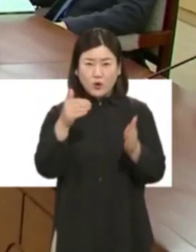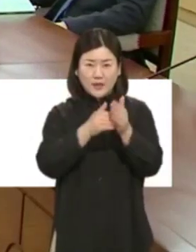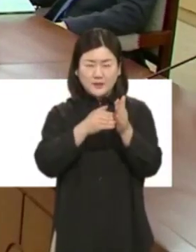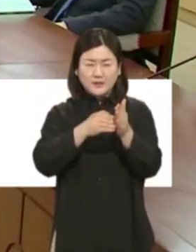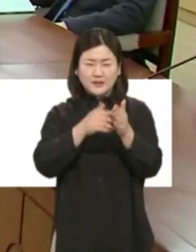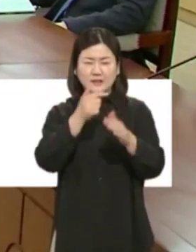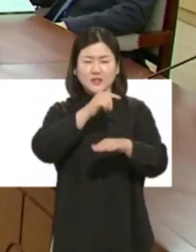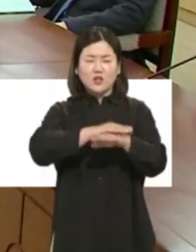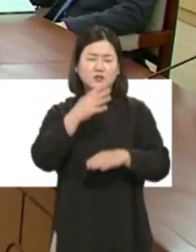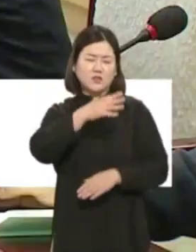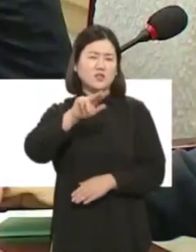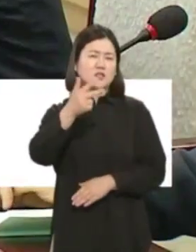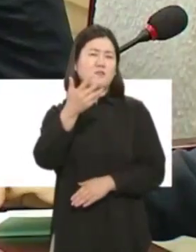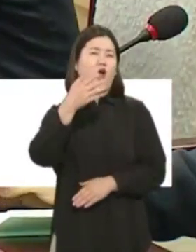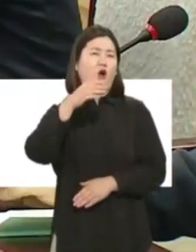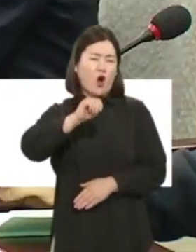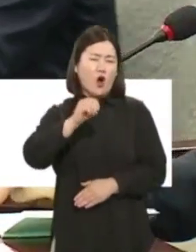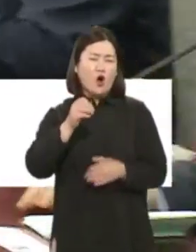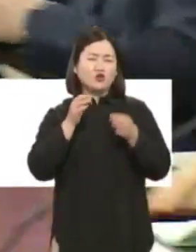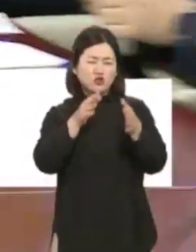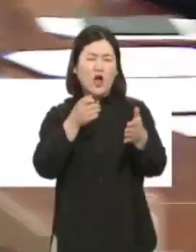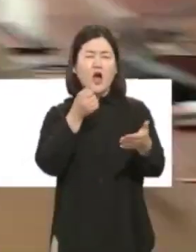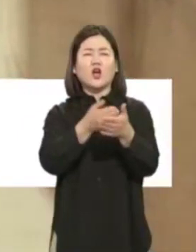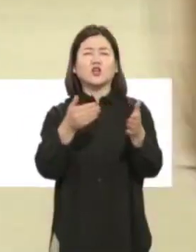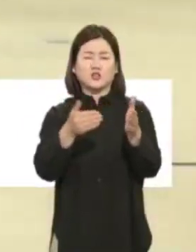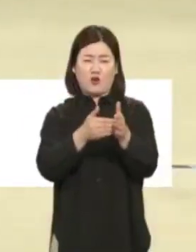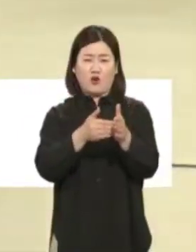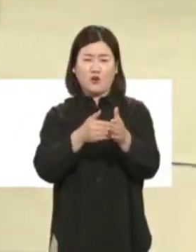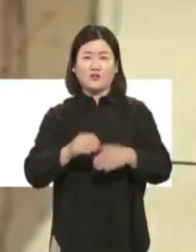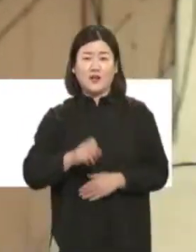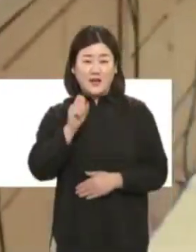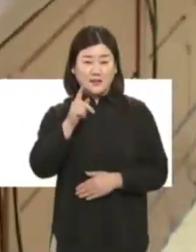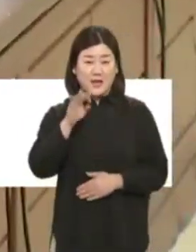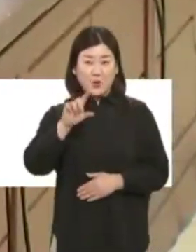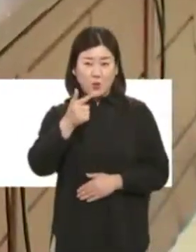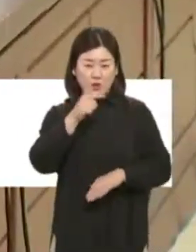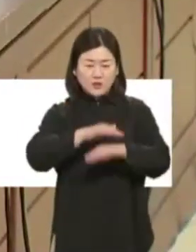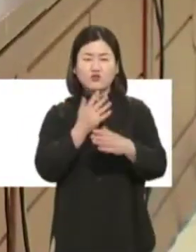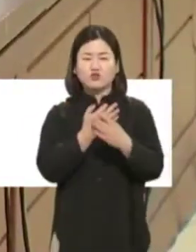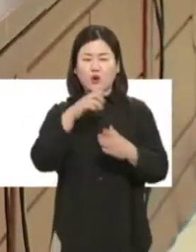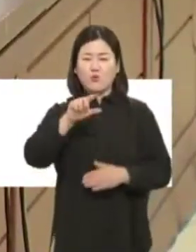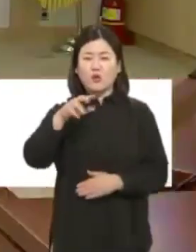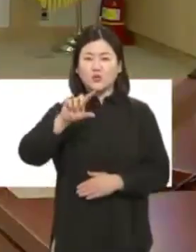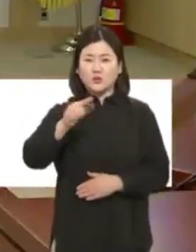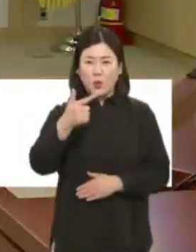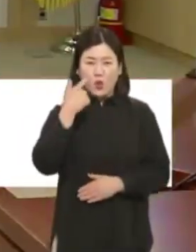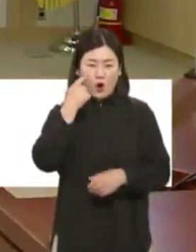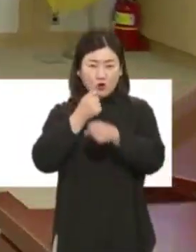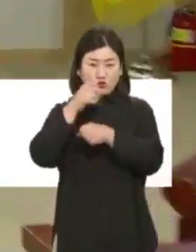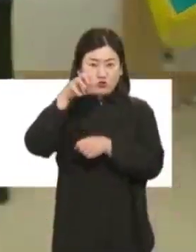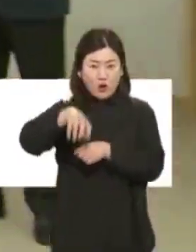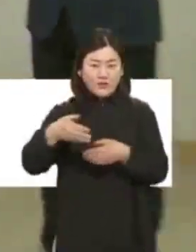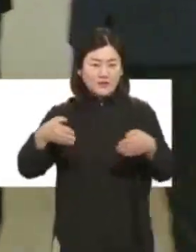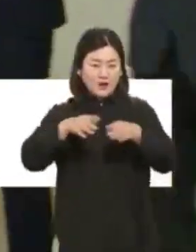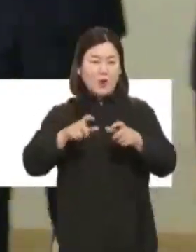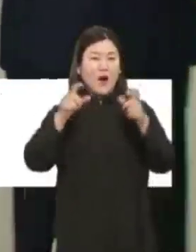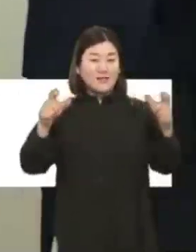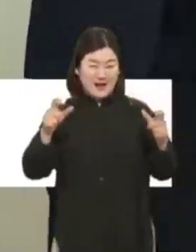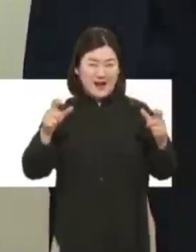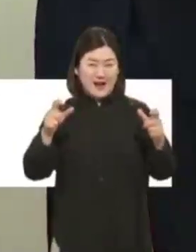대전의 4700억원을 투자하기로 했습니다 sko는 대전 유성구 원촌동에 있는 연구원 시설의